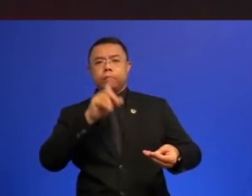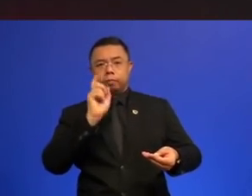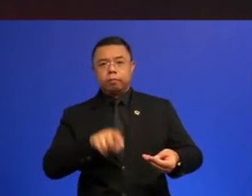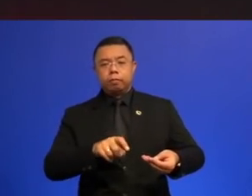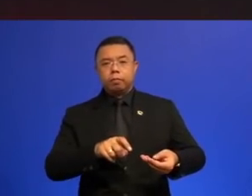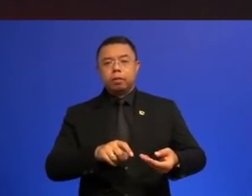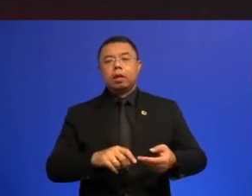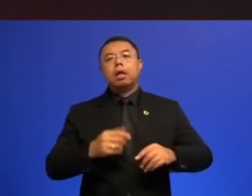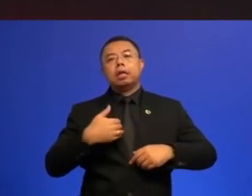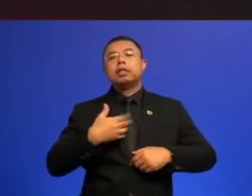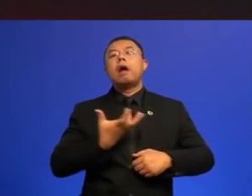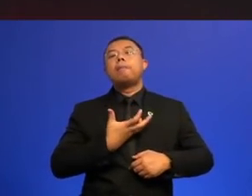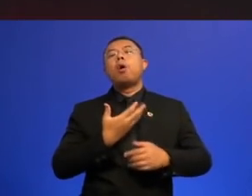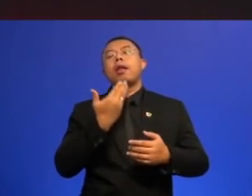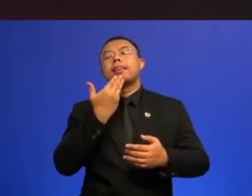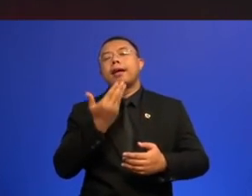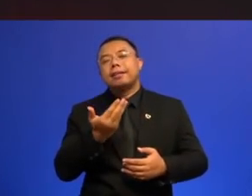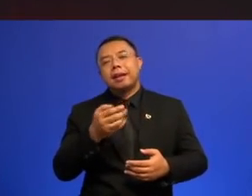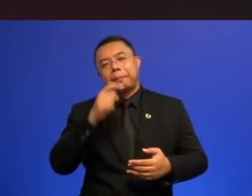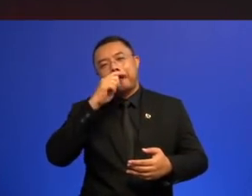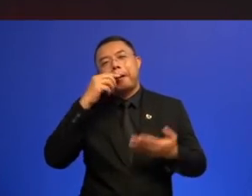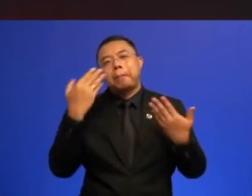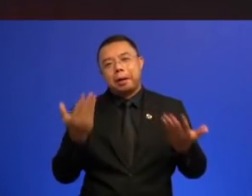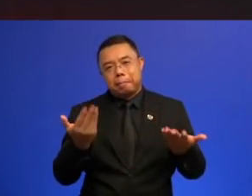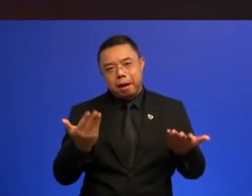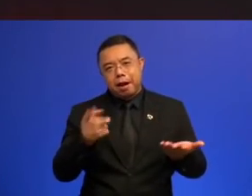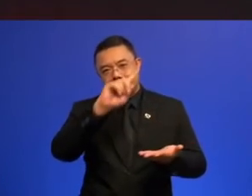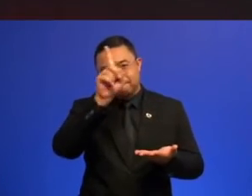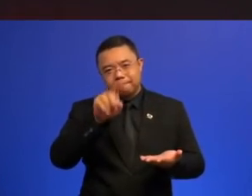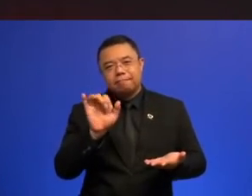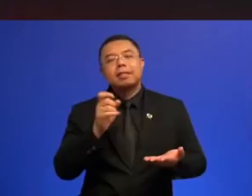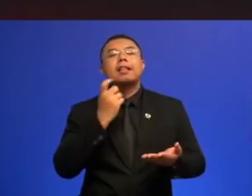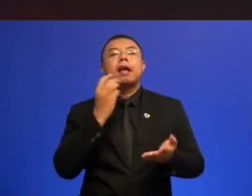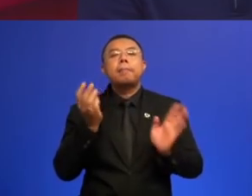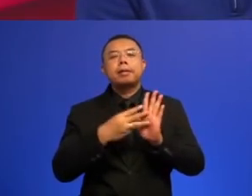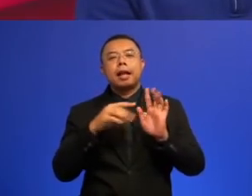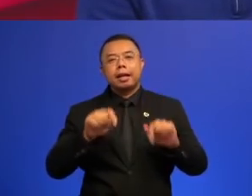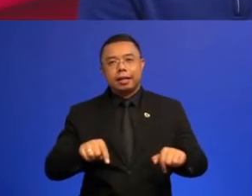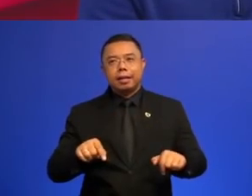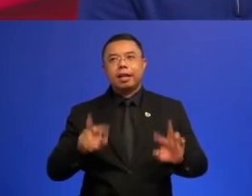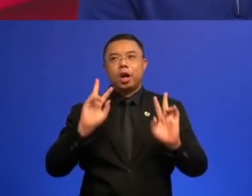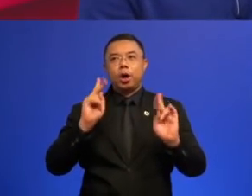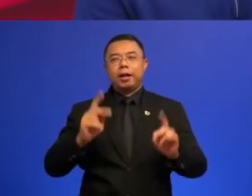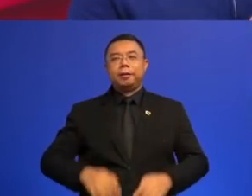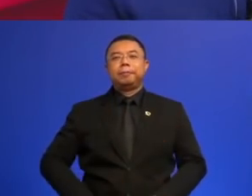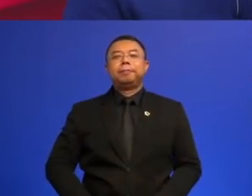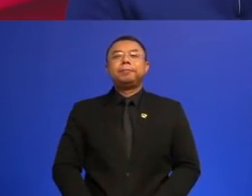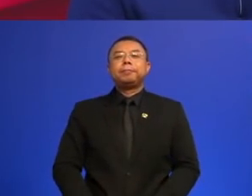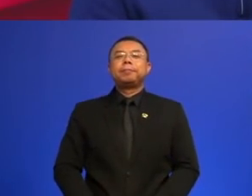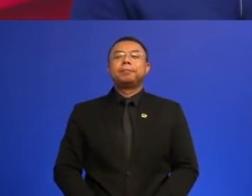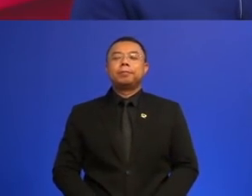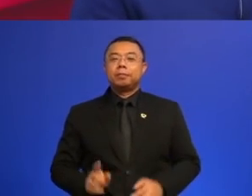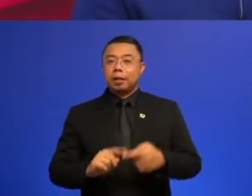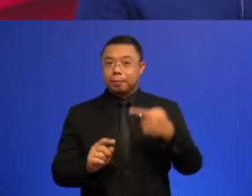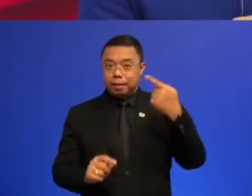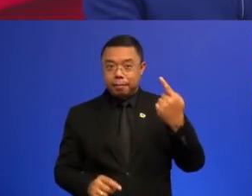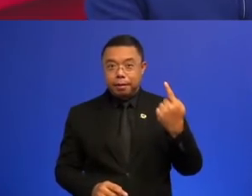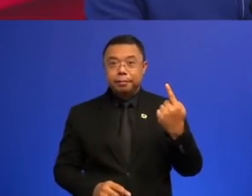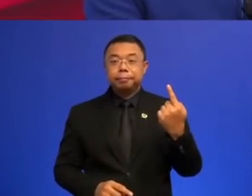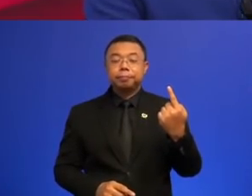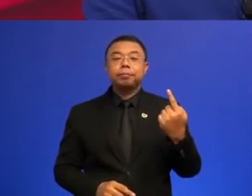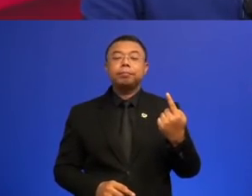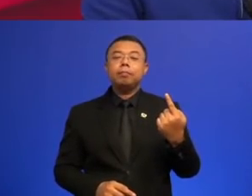tua. Saya ingin meminta pandangan Bapak mengenai situasi yang saya alami ini. Oke. Yang pertama,